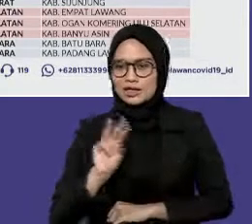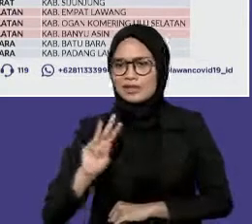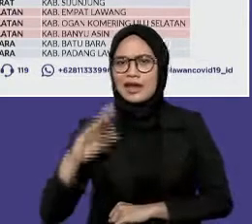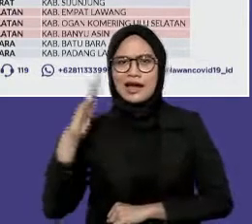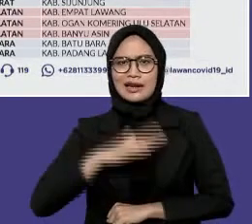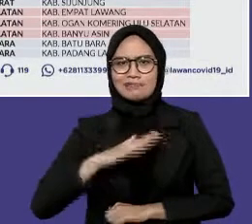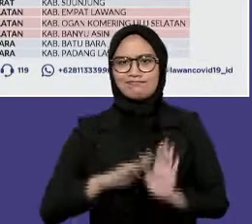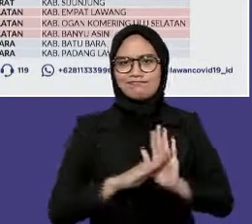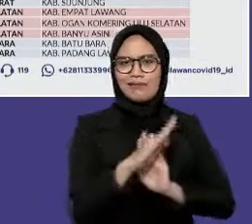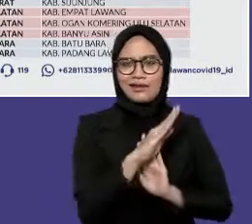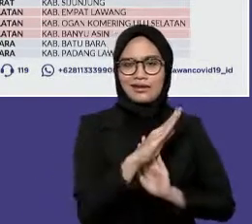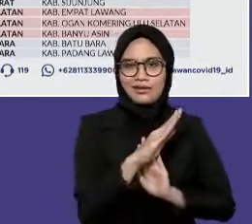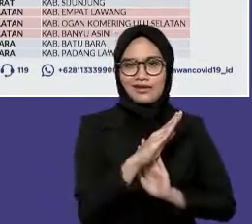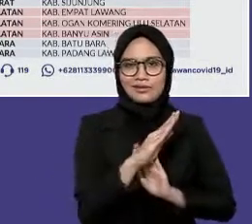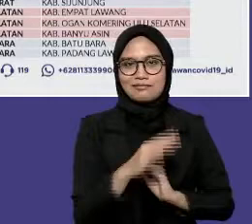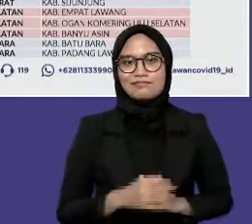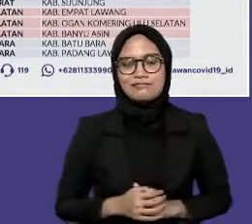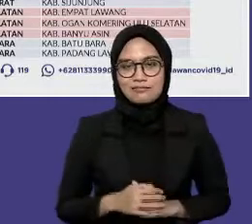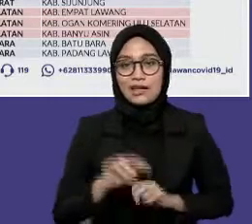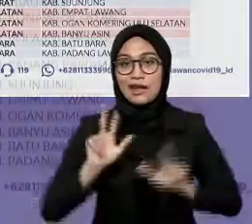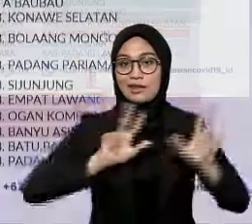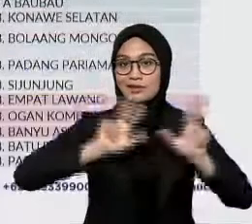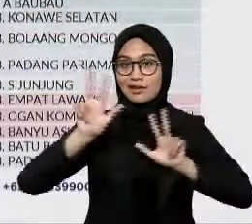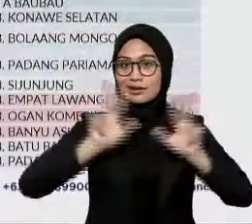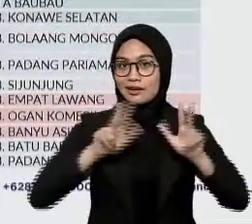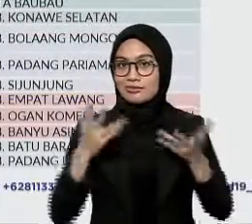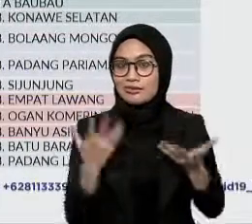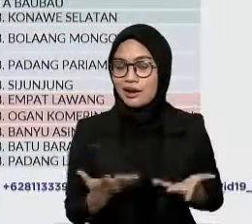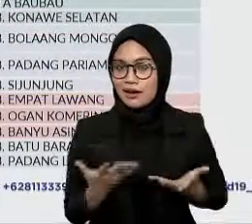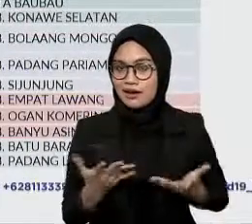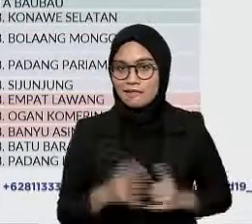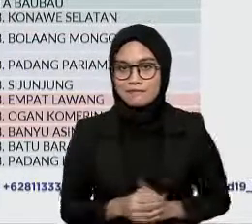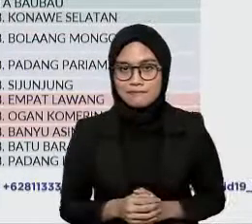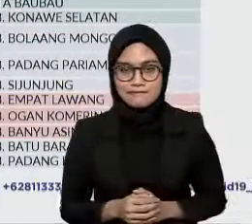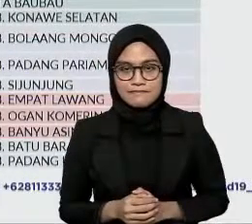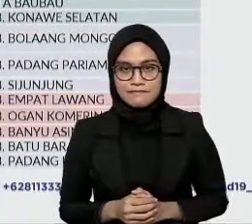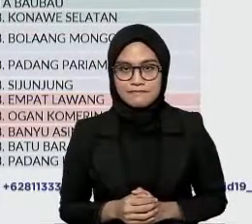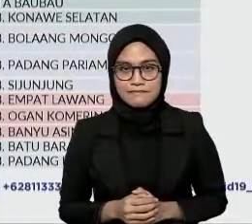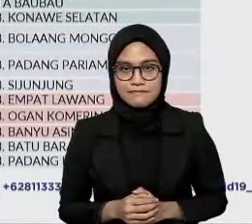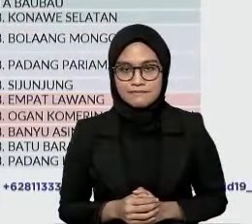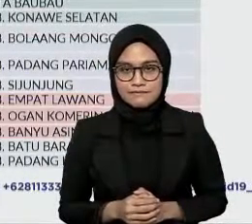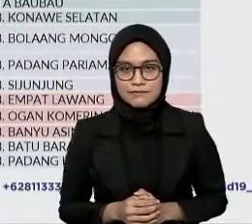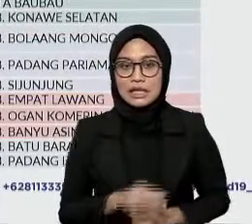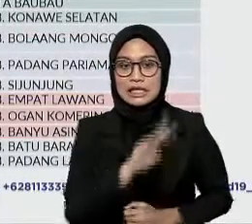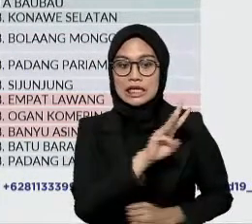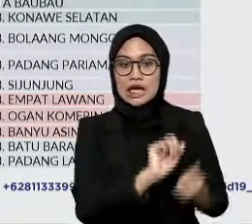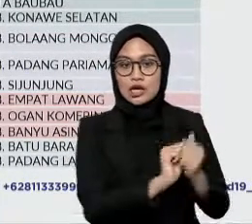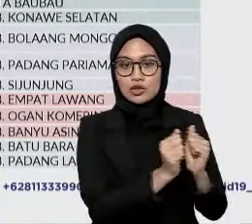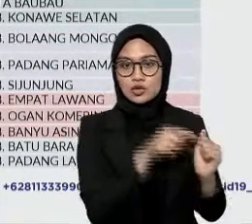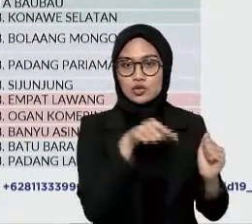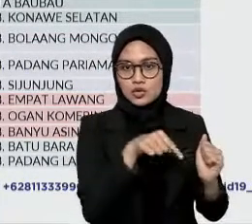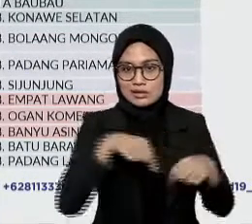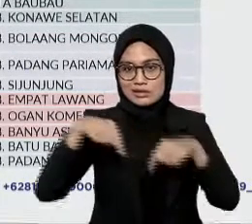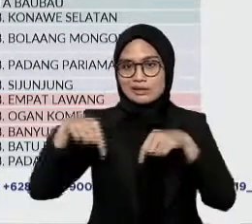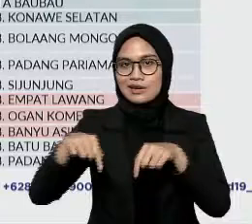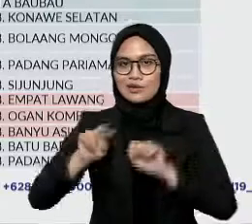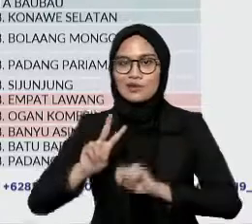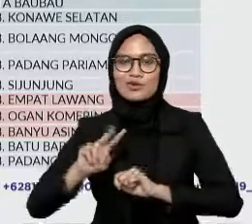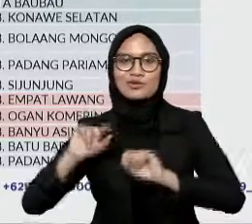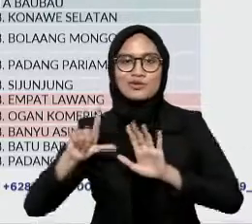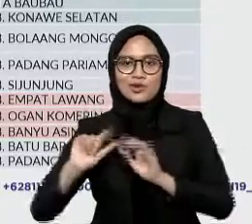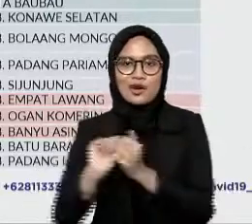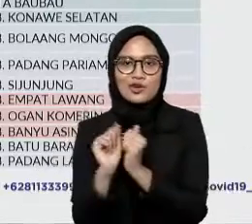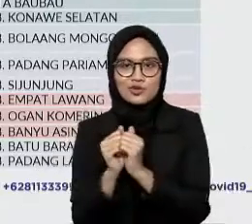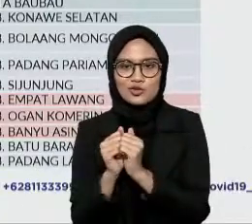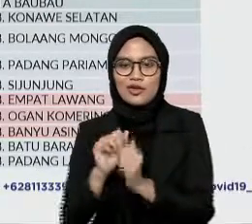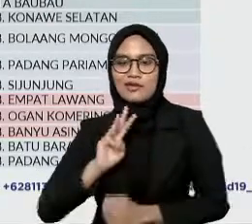hari. Dan di NTT terdapat penambahan kasus harian dari 3 menjadi 27 dalam